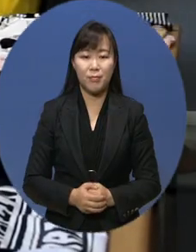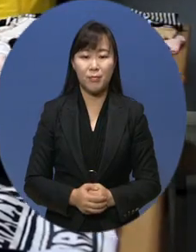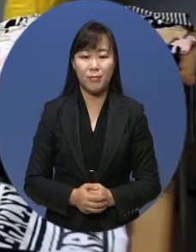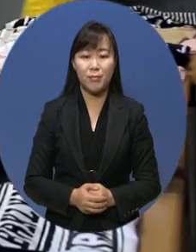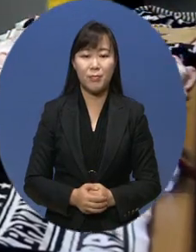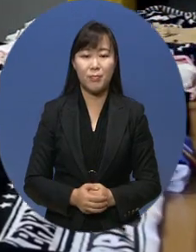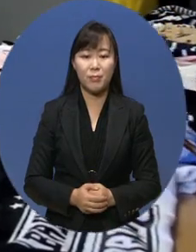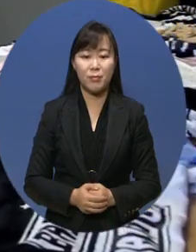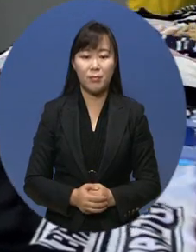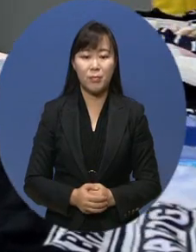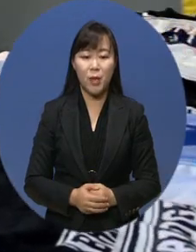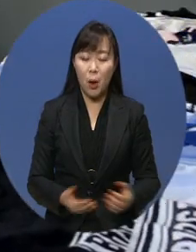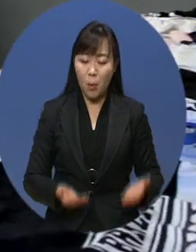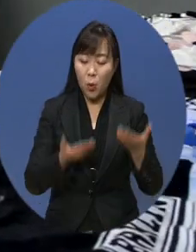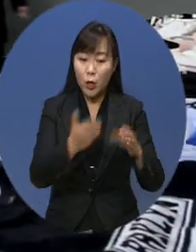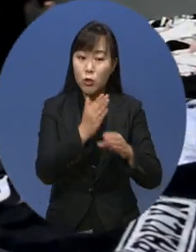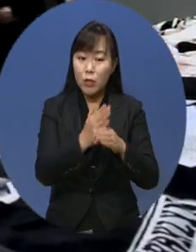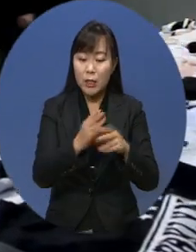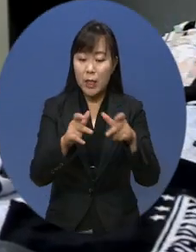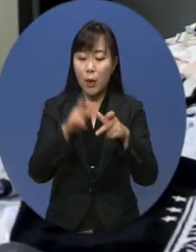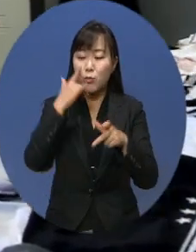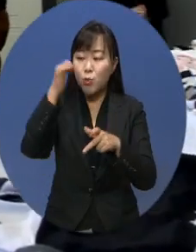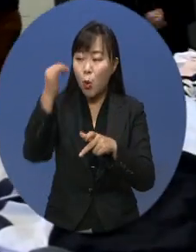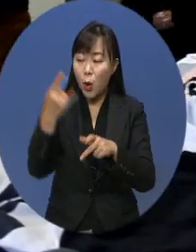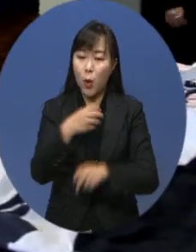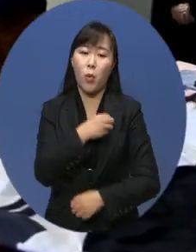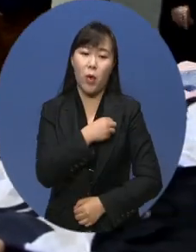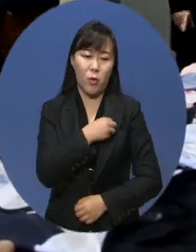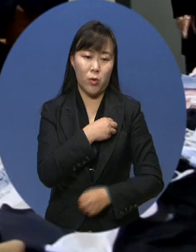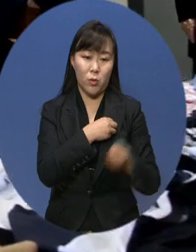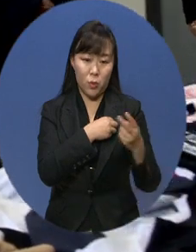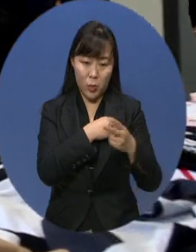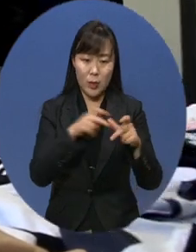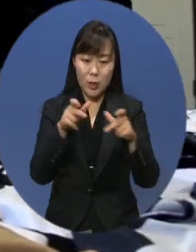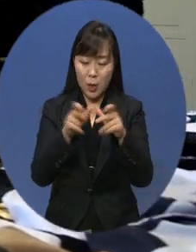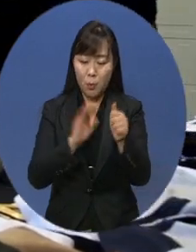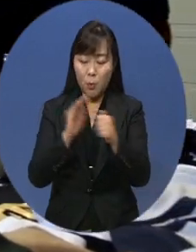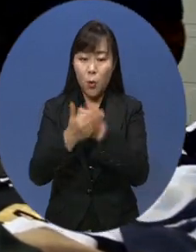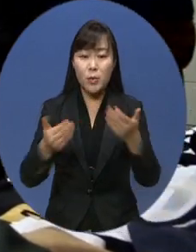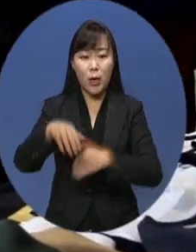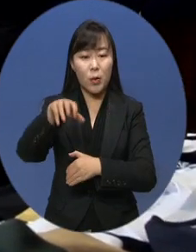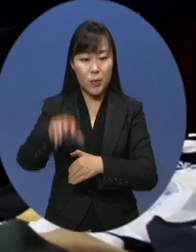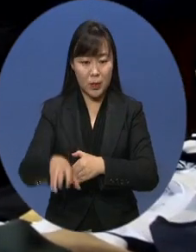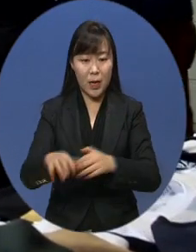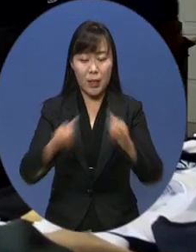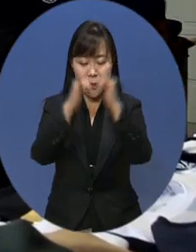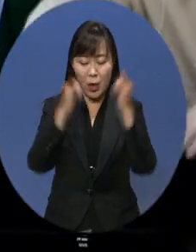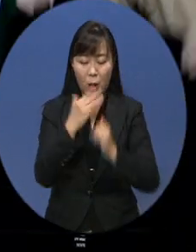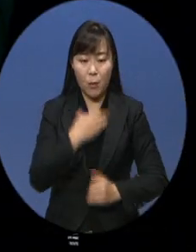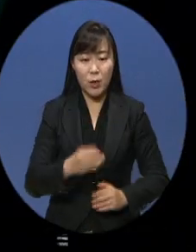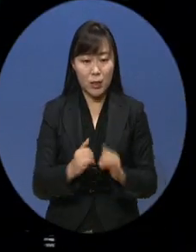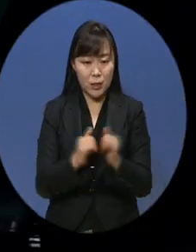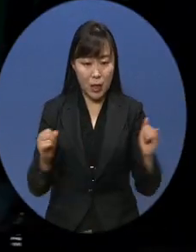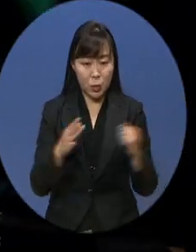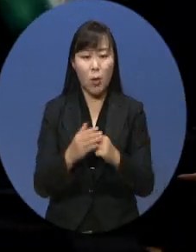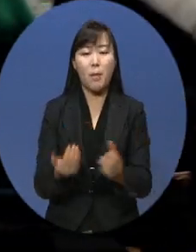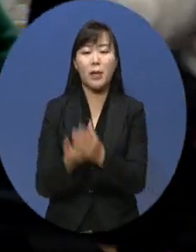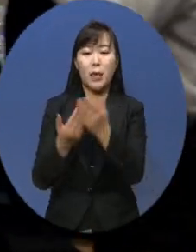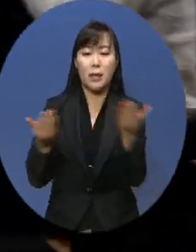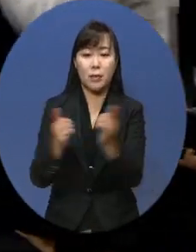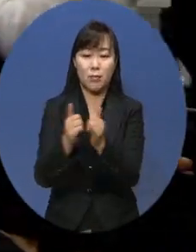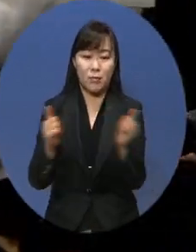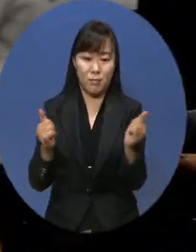좋겠습니다. 봉사하고 있는 장애인 부모회 회원들, 그리고 장애인 보호작업장 사회복지사와 발달장애